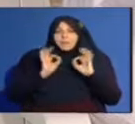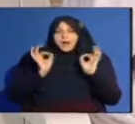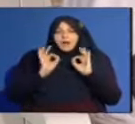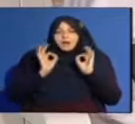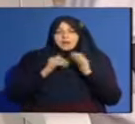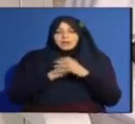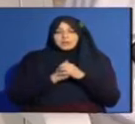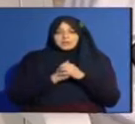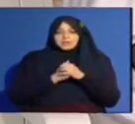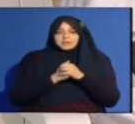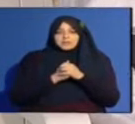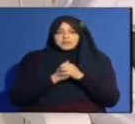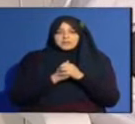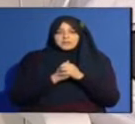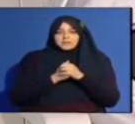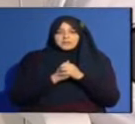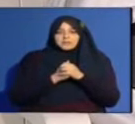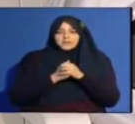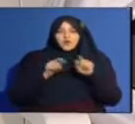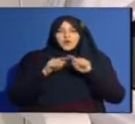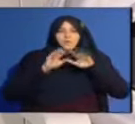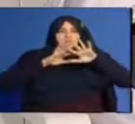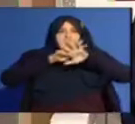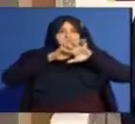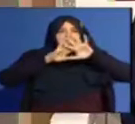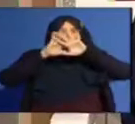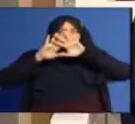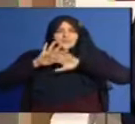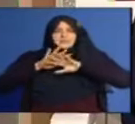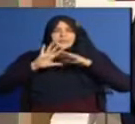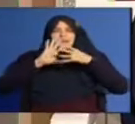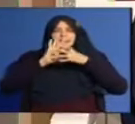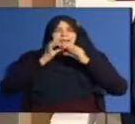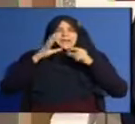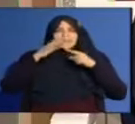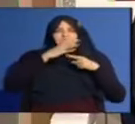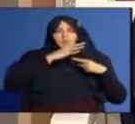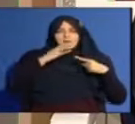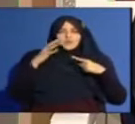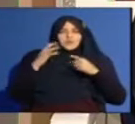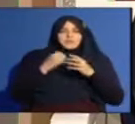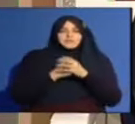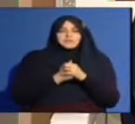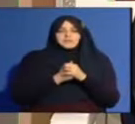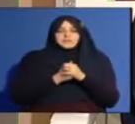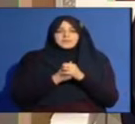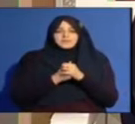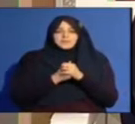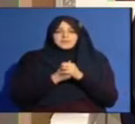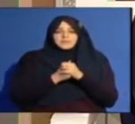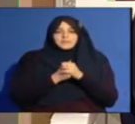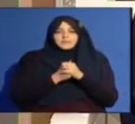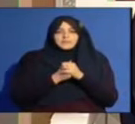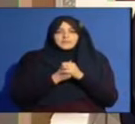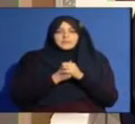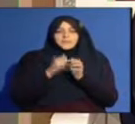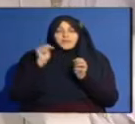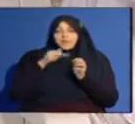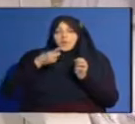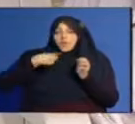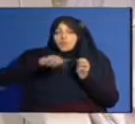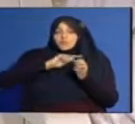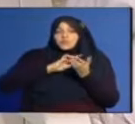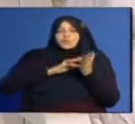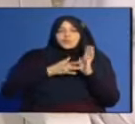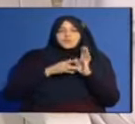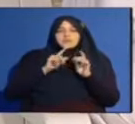تحدها حدود، شبكة العنكبوت الكبرى. نعم. الشبكة العنكبوتية في الحقيقة تهددنا جميعا. لازم نكون كامل في حالة